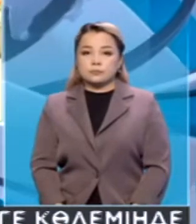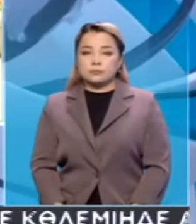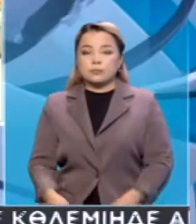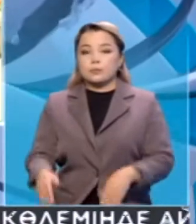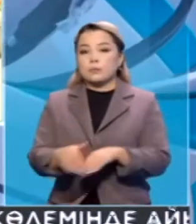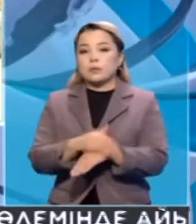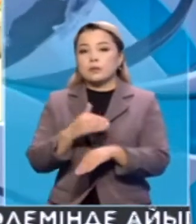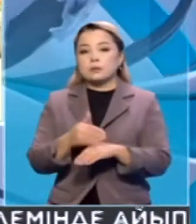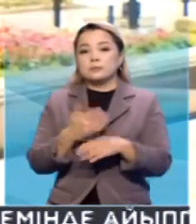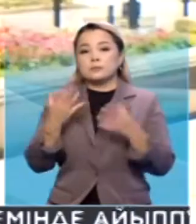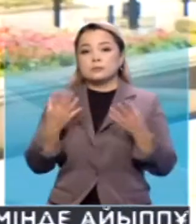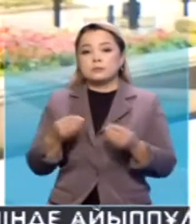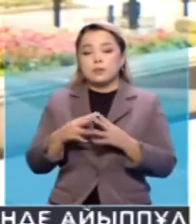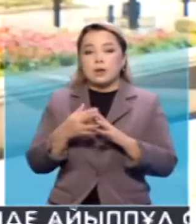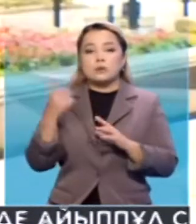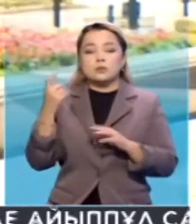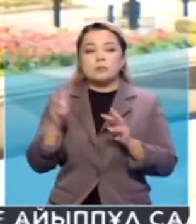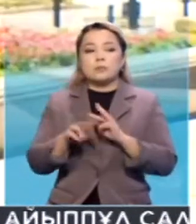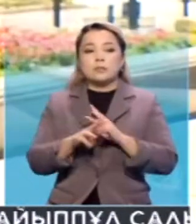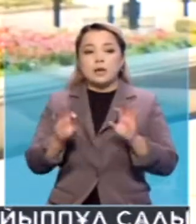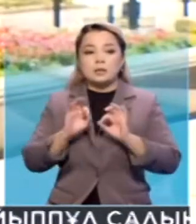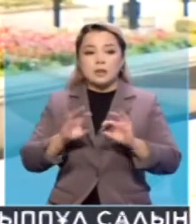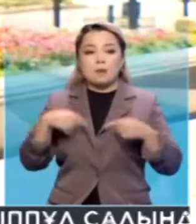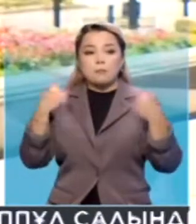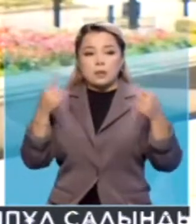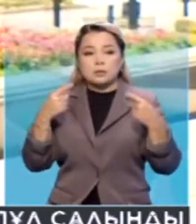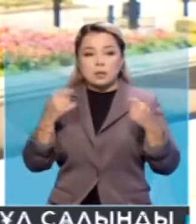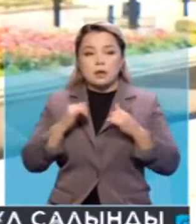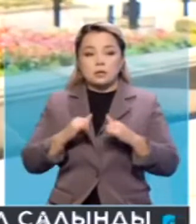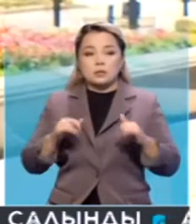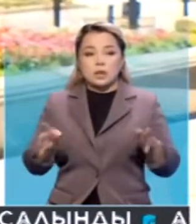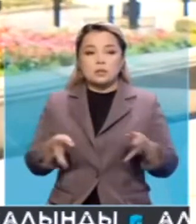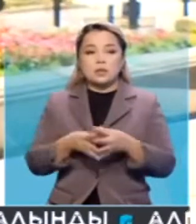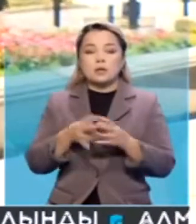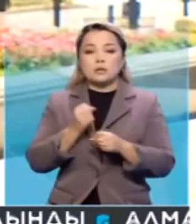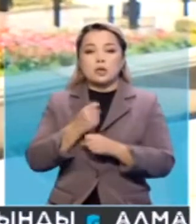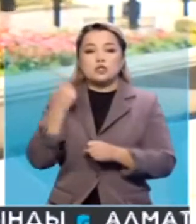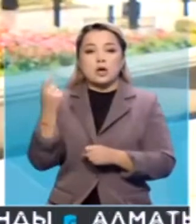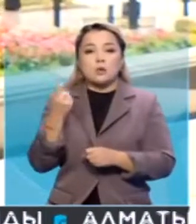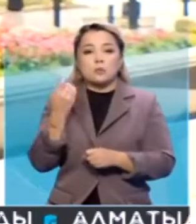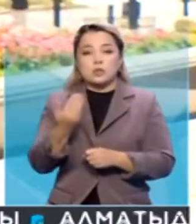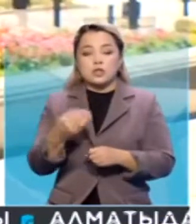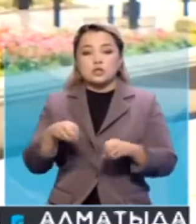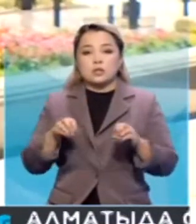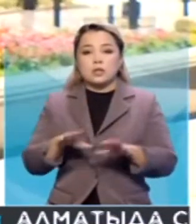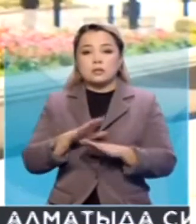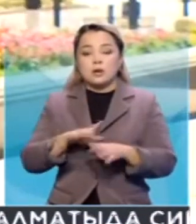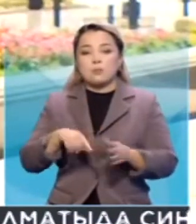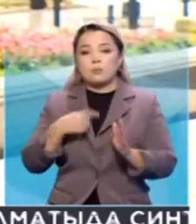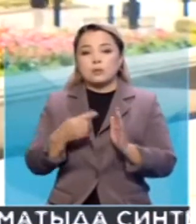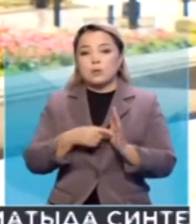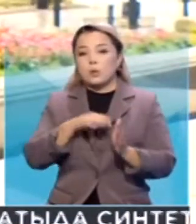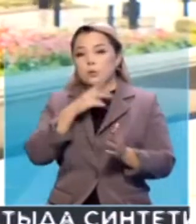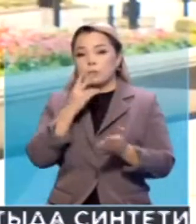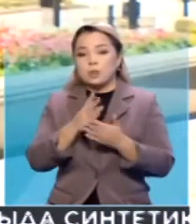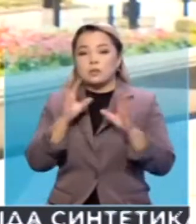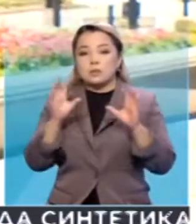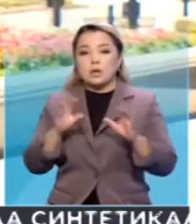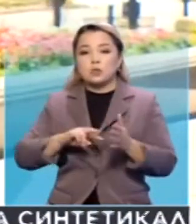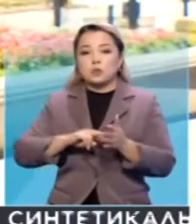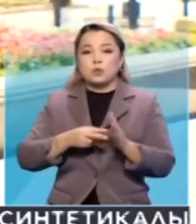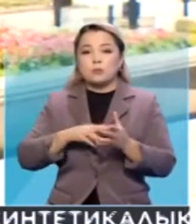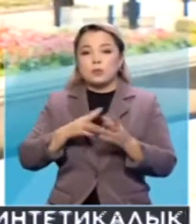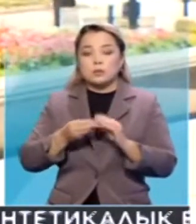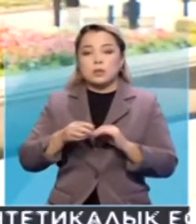Қайырлы күн, Дархан. Ауыл шаруашылығы министрінің айтуынша, малды асылдандыру шаруашылығында шешілмеген мәселе көп. Осы заң жобасы